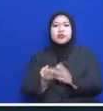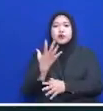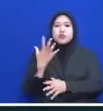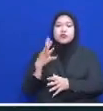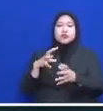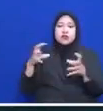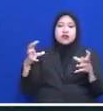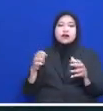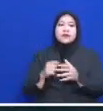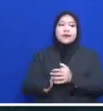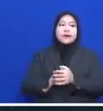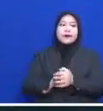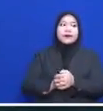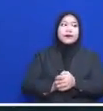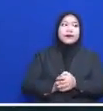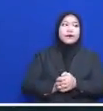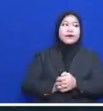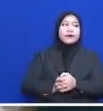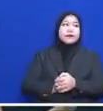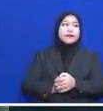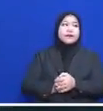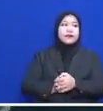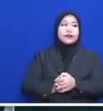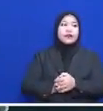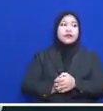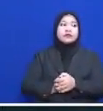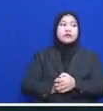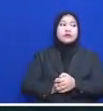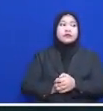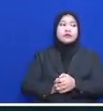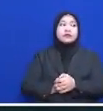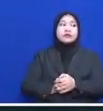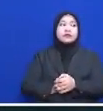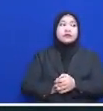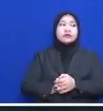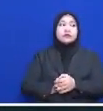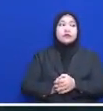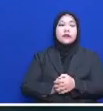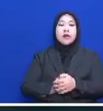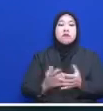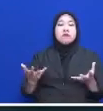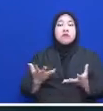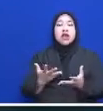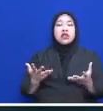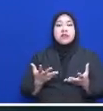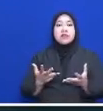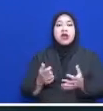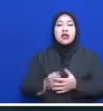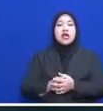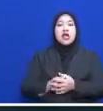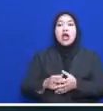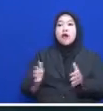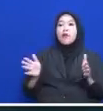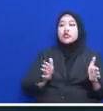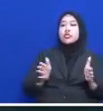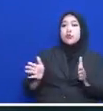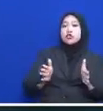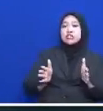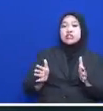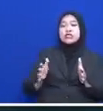Dengan hadirnya negara, maka afirmasi, pertanyaan tadi, bagaimana dengan posisi-posisi